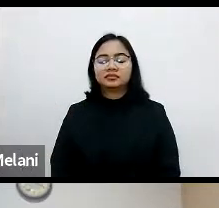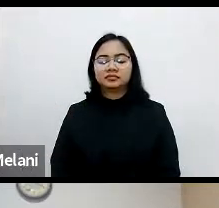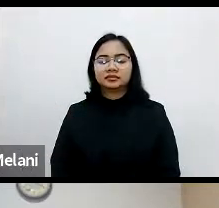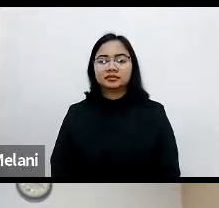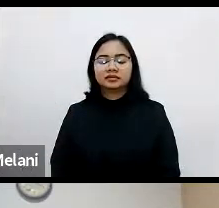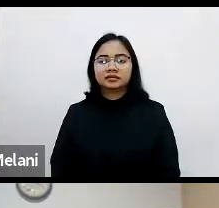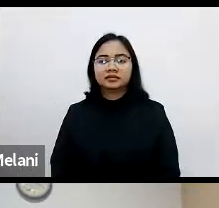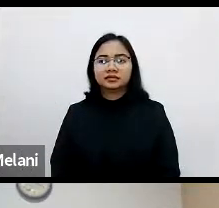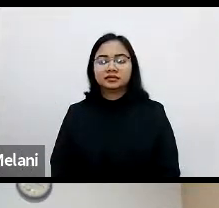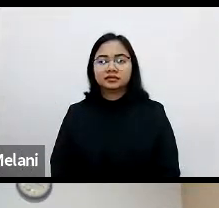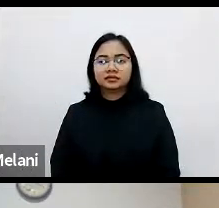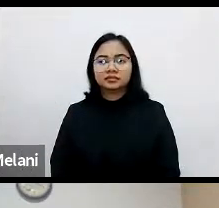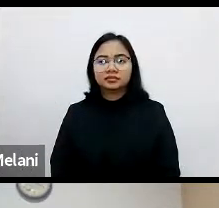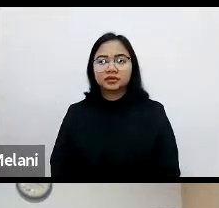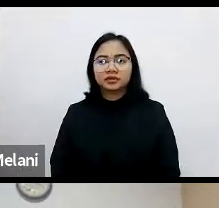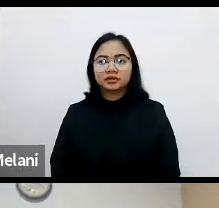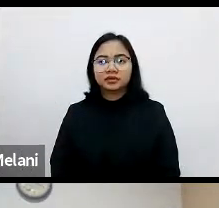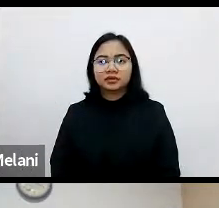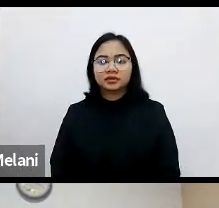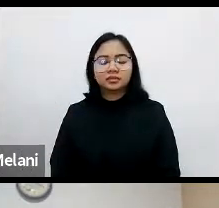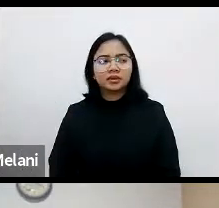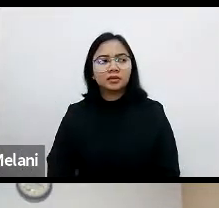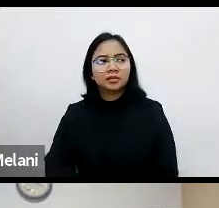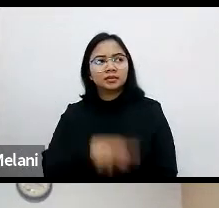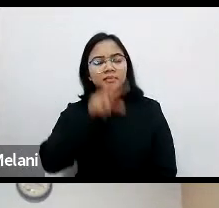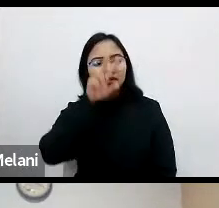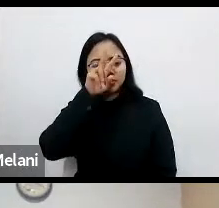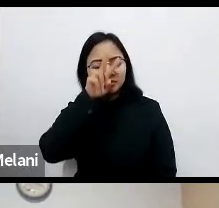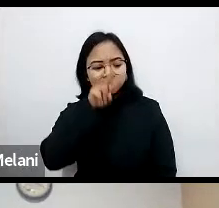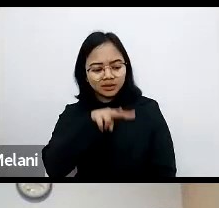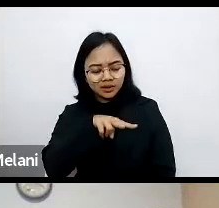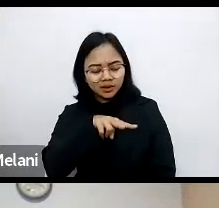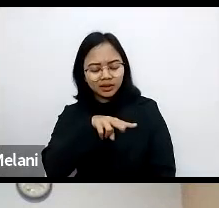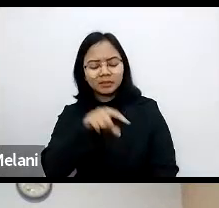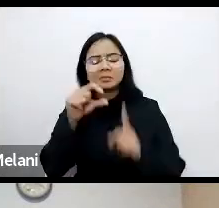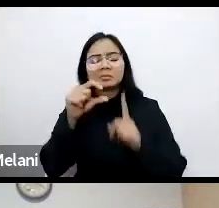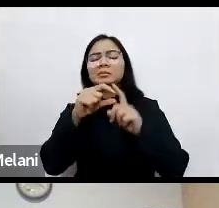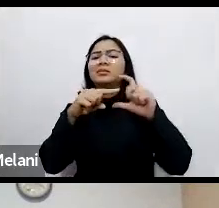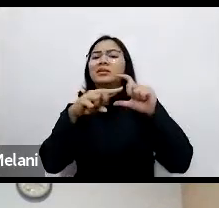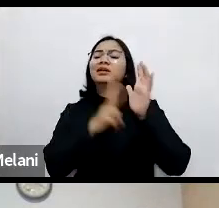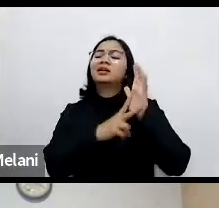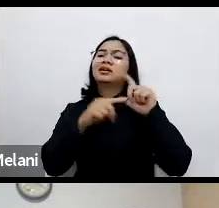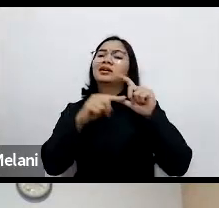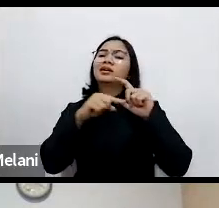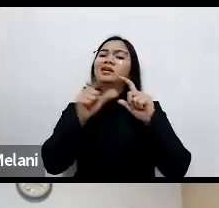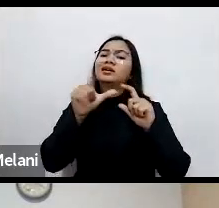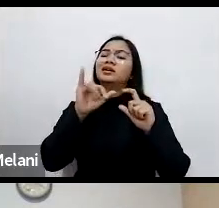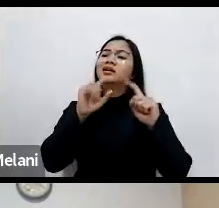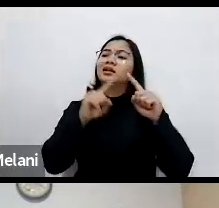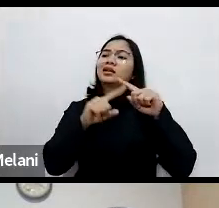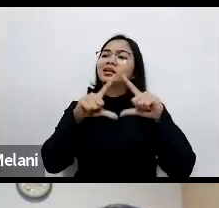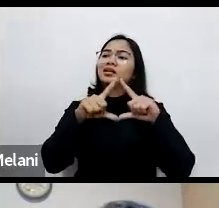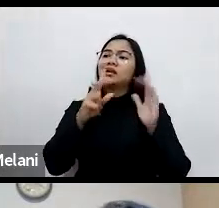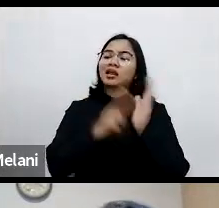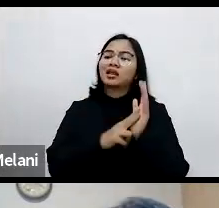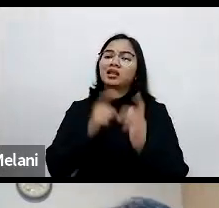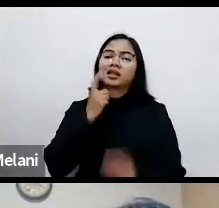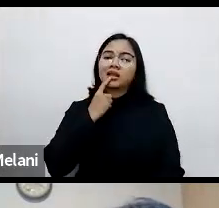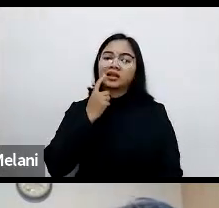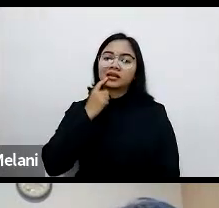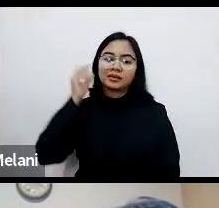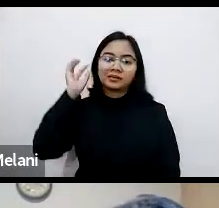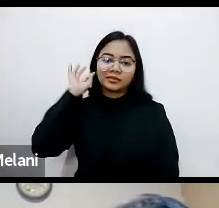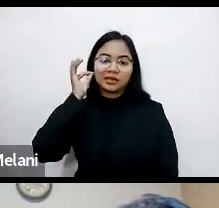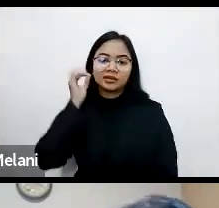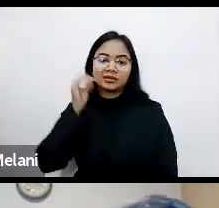kajian-kajian feminisme gitu, gender dan seksualitas ini kan juga merupakan kajian yang kita melihatnya